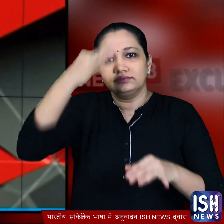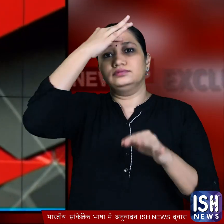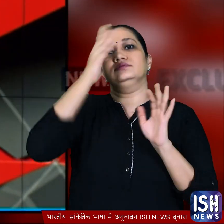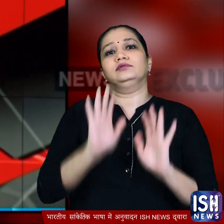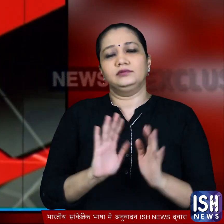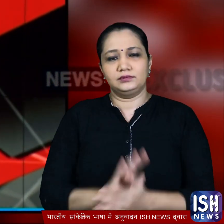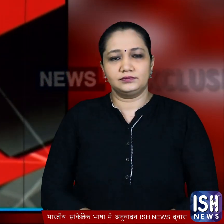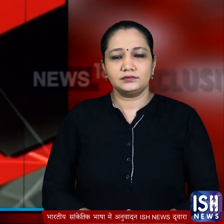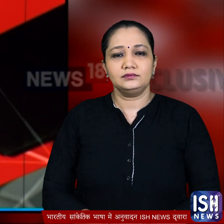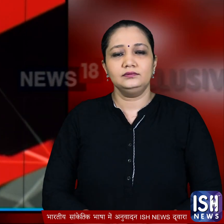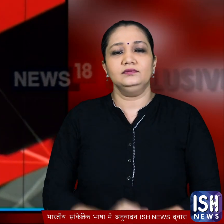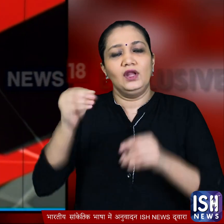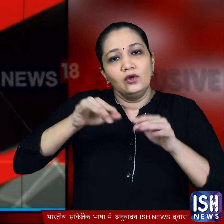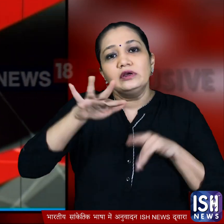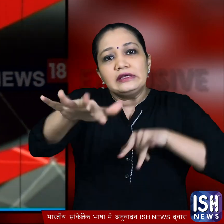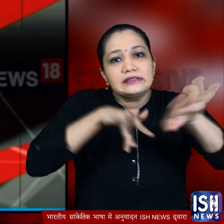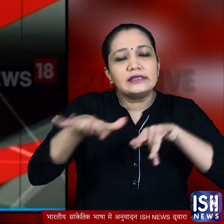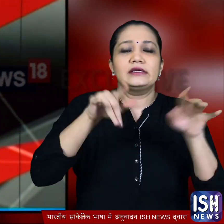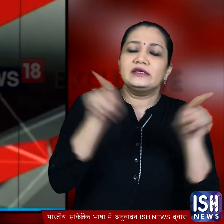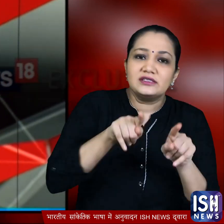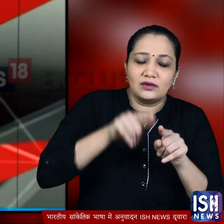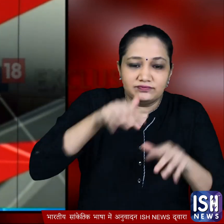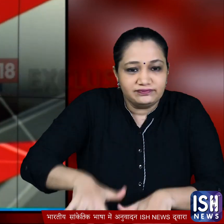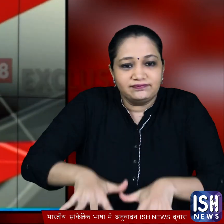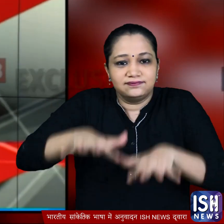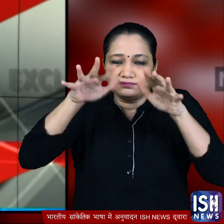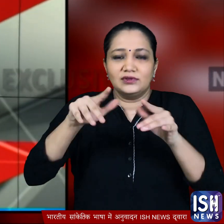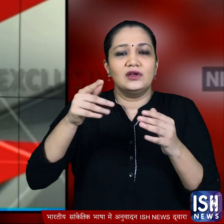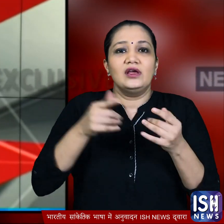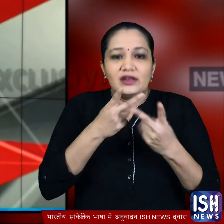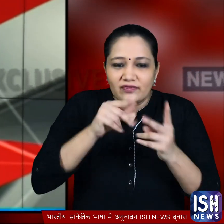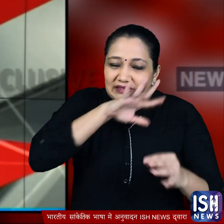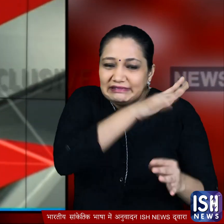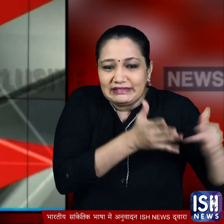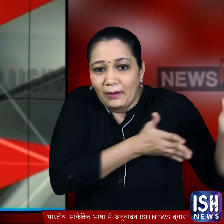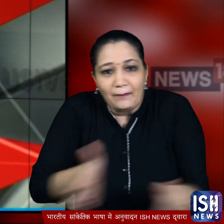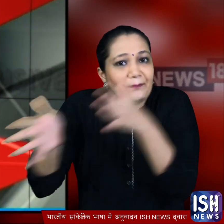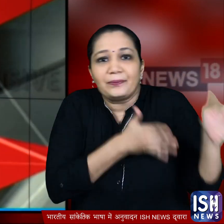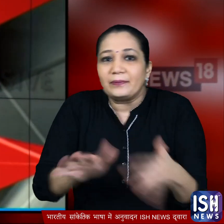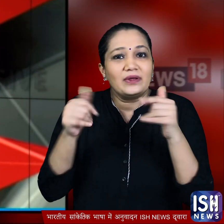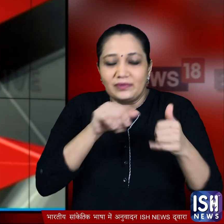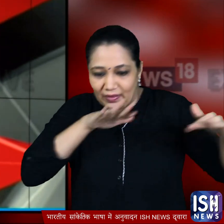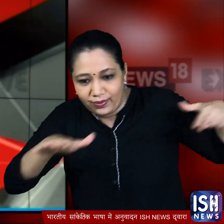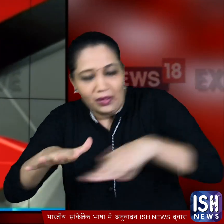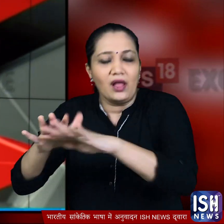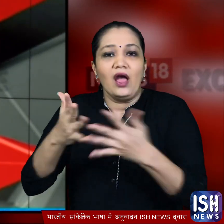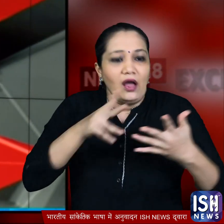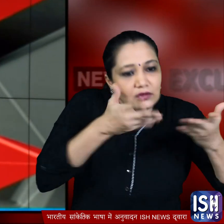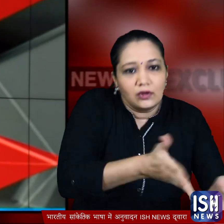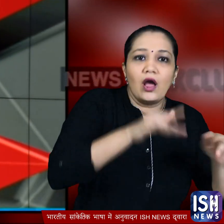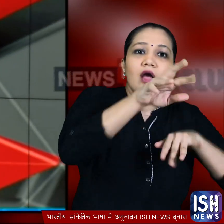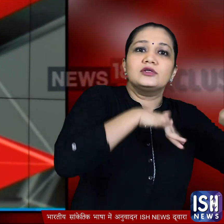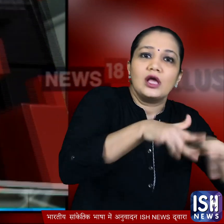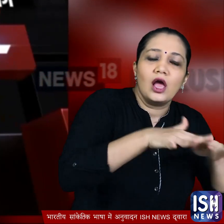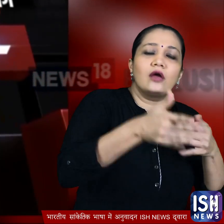रहे हैं। और अब शहरों पर भी संकट है, क्योंकि नदियों के उफान की वजह से नालों का पानी वहां जा नहीं सकता, जिससे जल भराव की समस्या